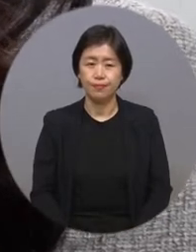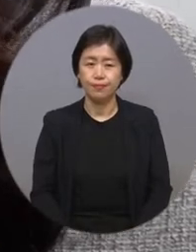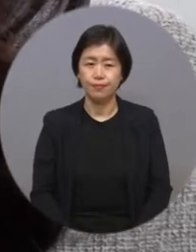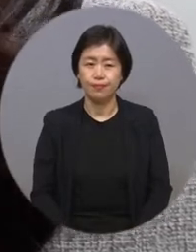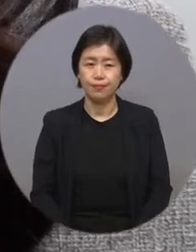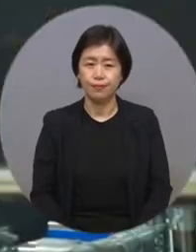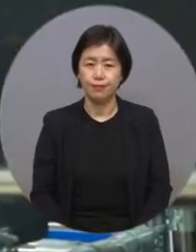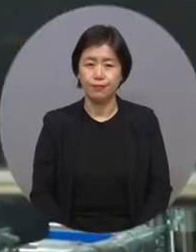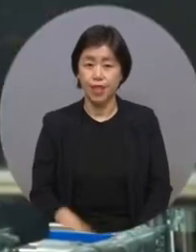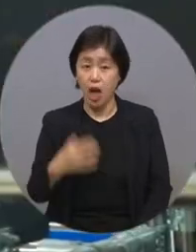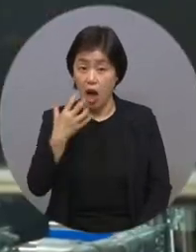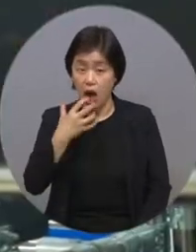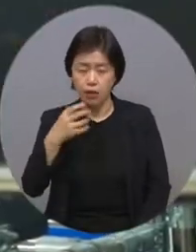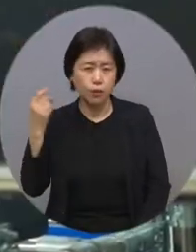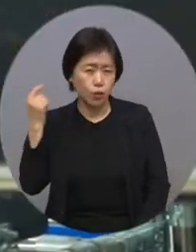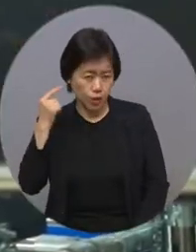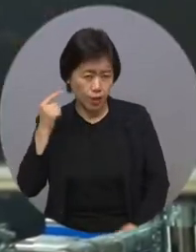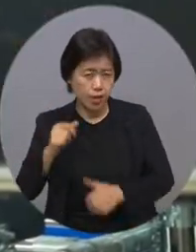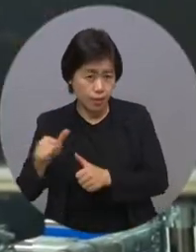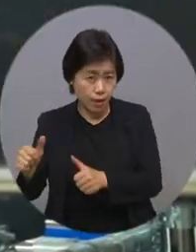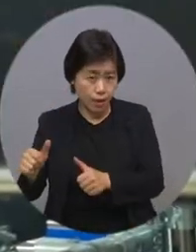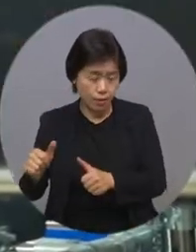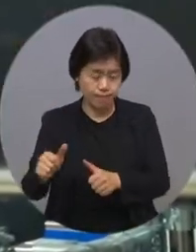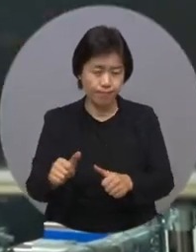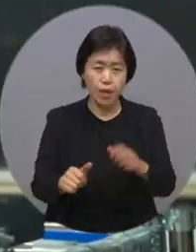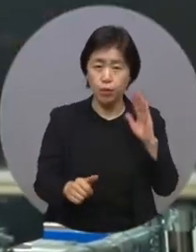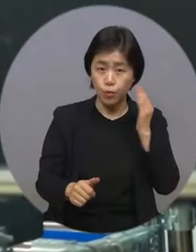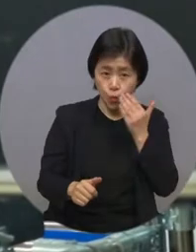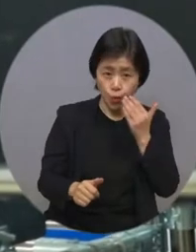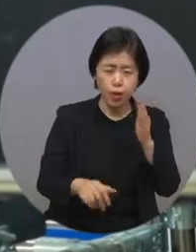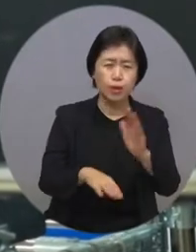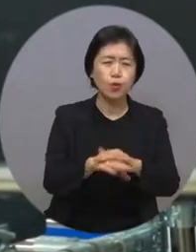이 친구들은 이제 저희보다 좋은 손의 감각을 가지고 이제